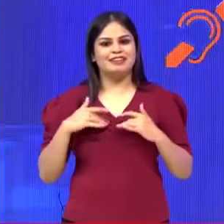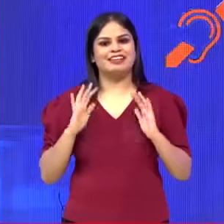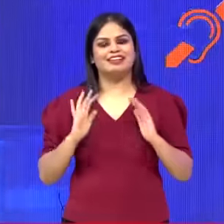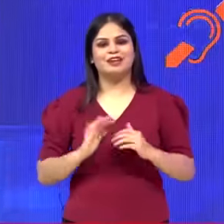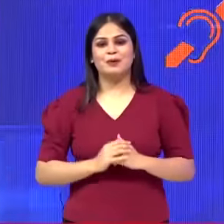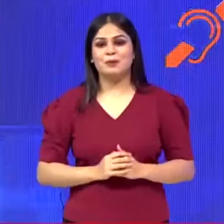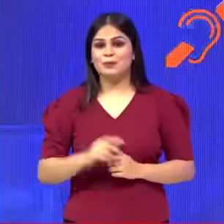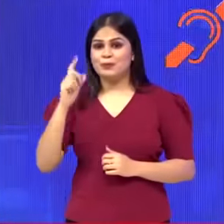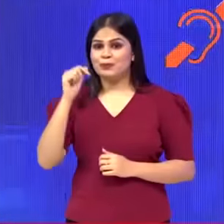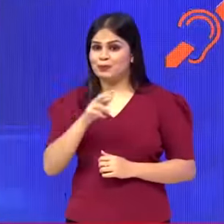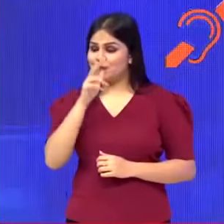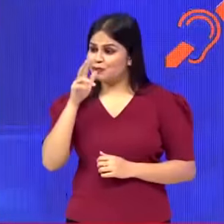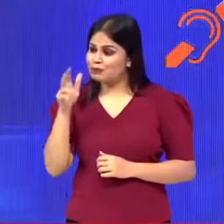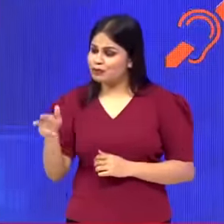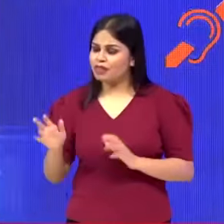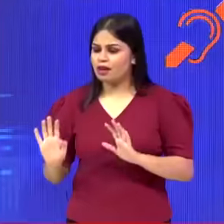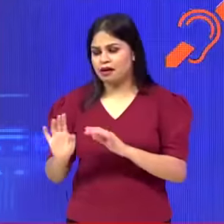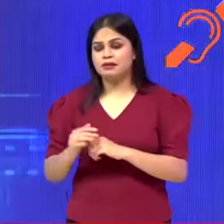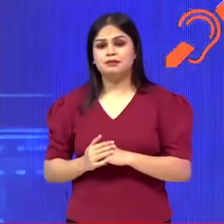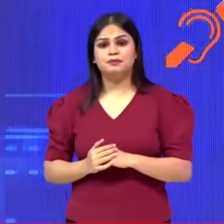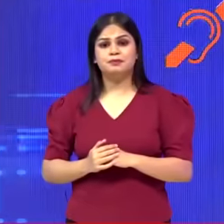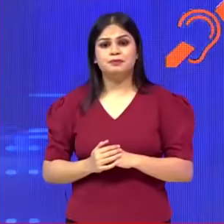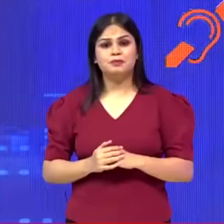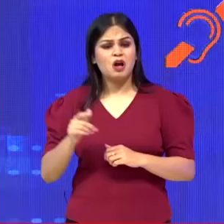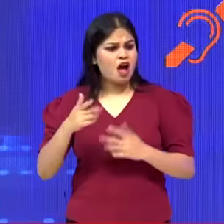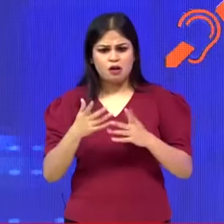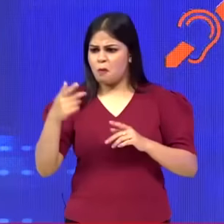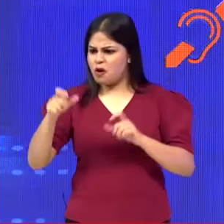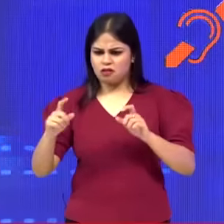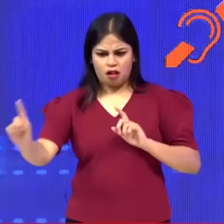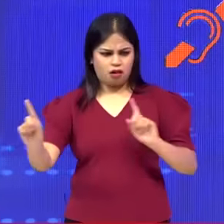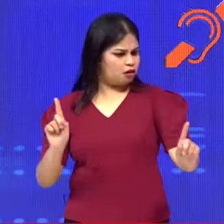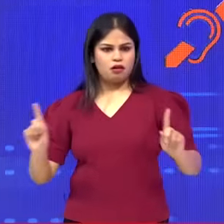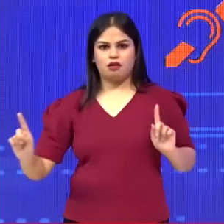लेकिन सलमान तो यू पॉइंटेड है. आगे पीछे आगे पीछे.